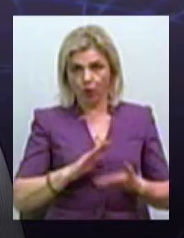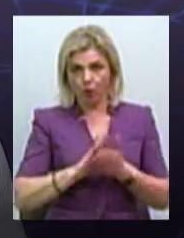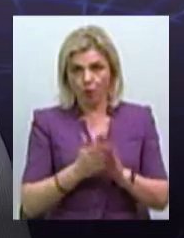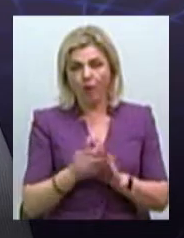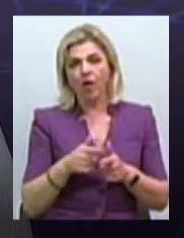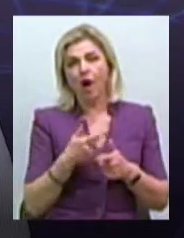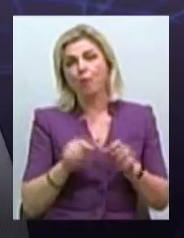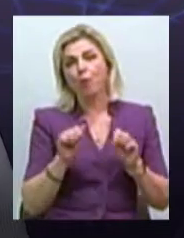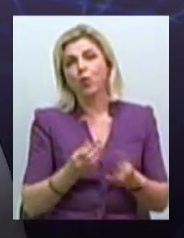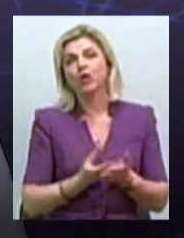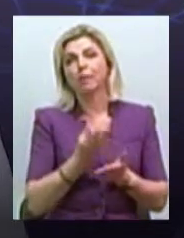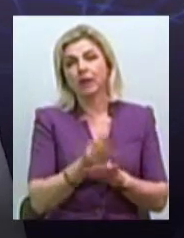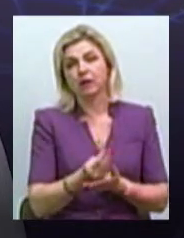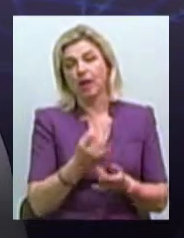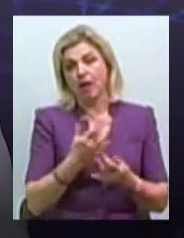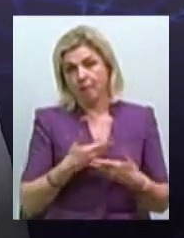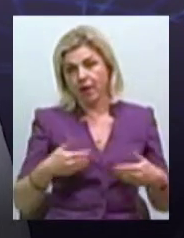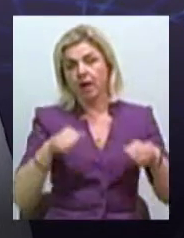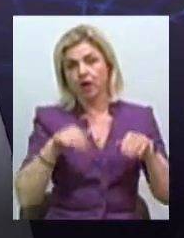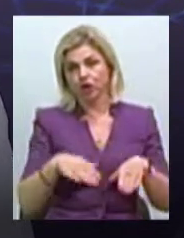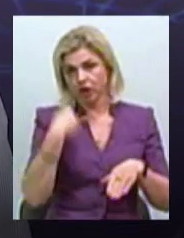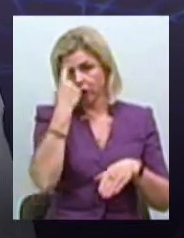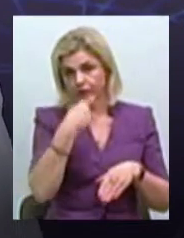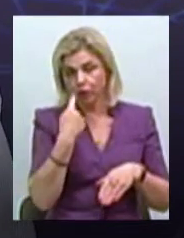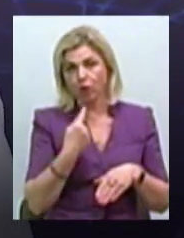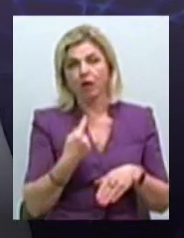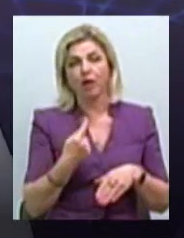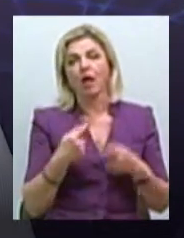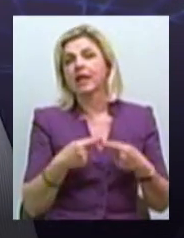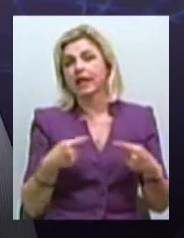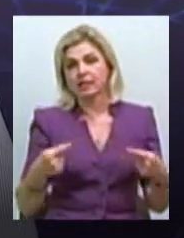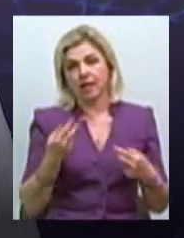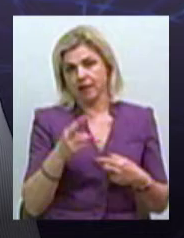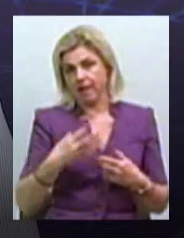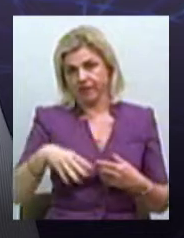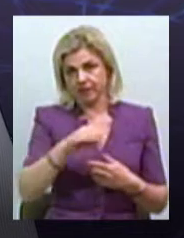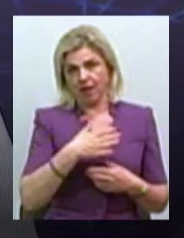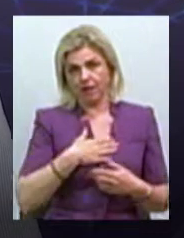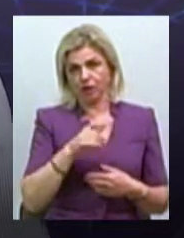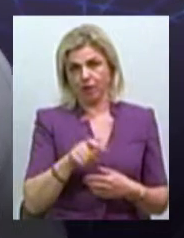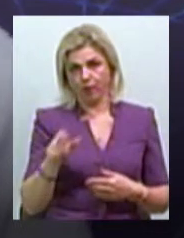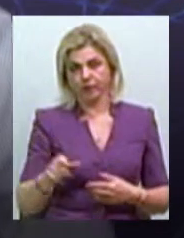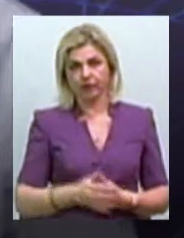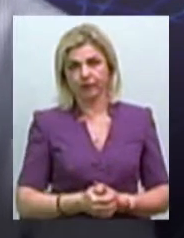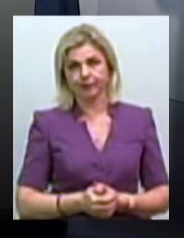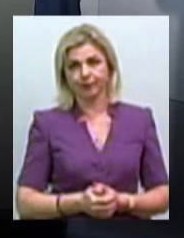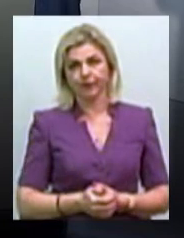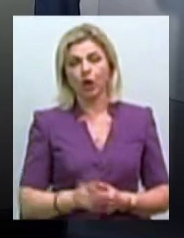вона може платити. І ми приймаємо індивідуальні рішення, вони різні для всіх наших абонентів. А скажіть, будь ласка,